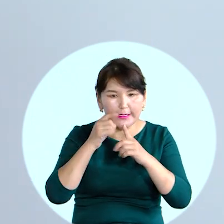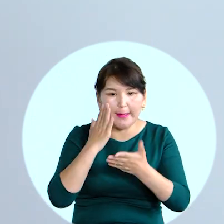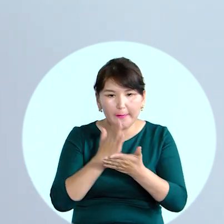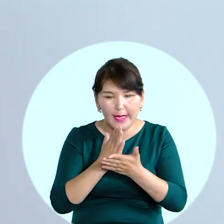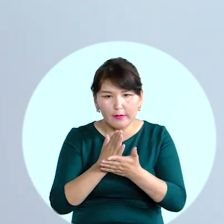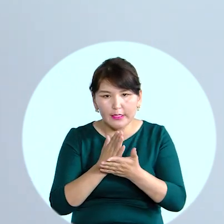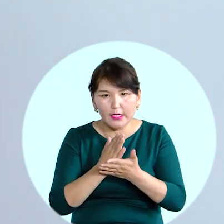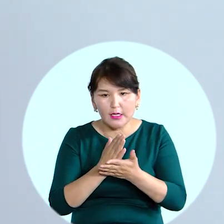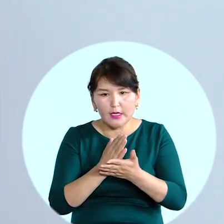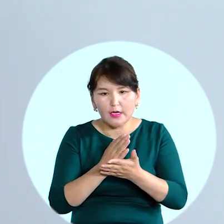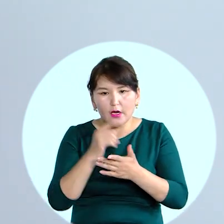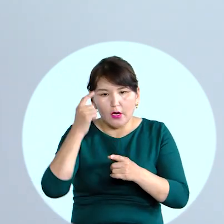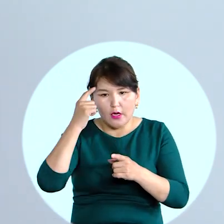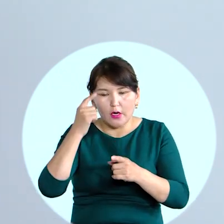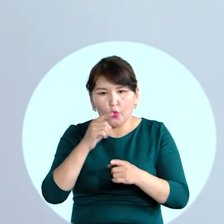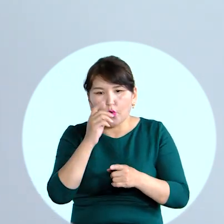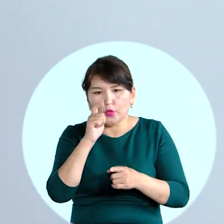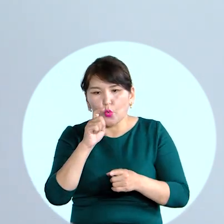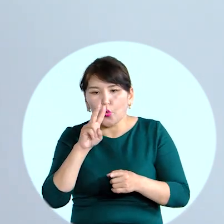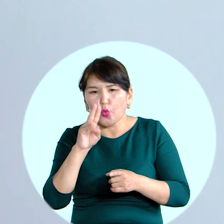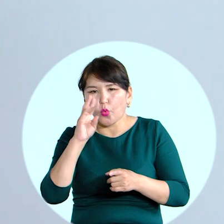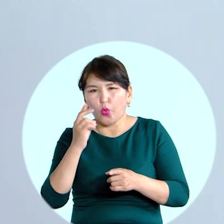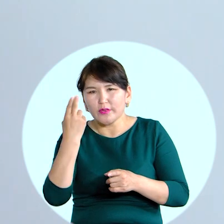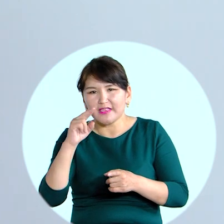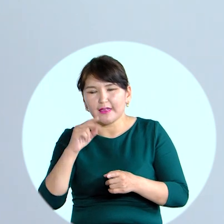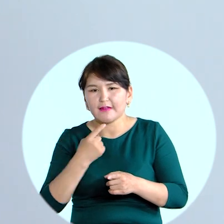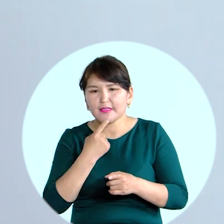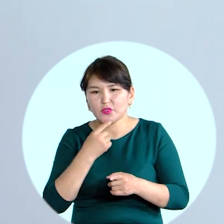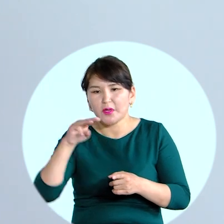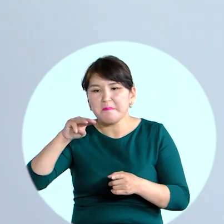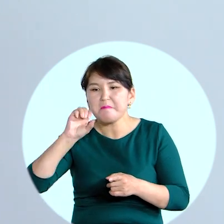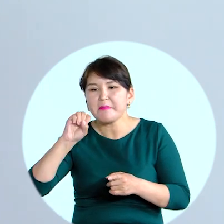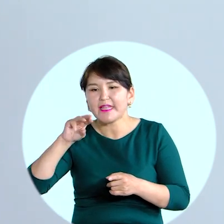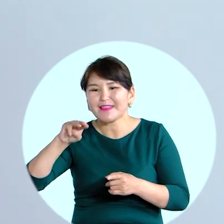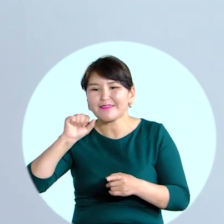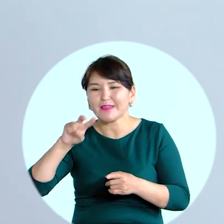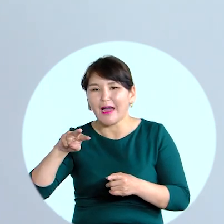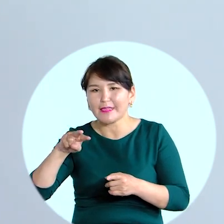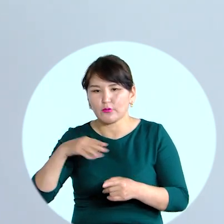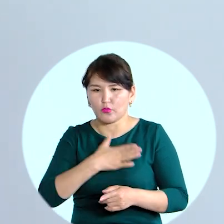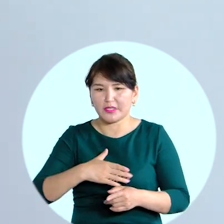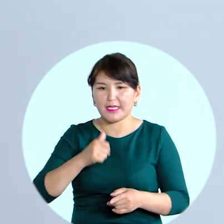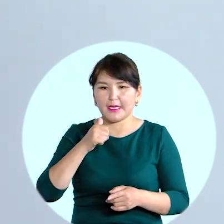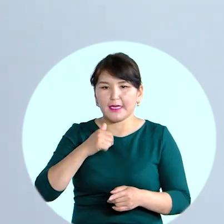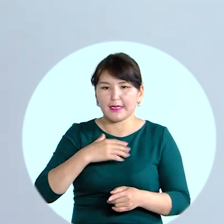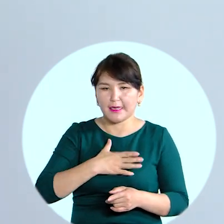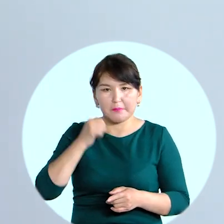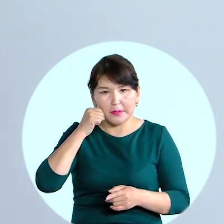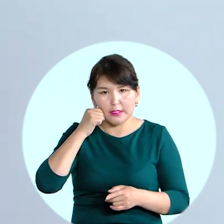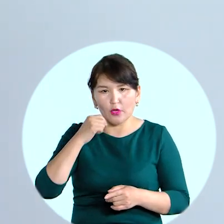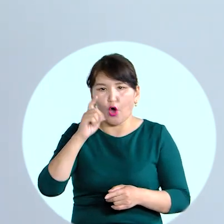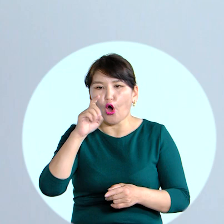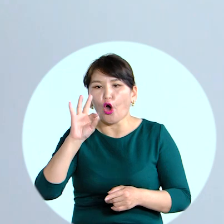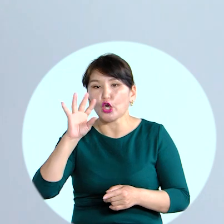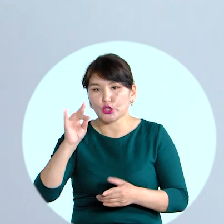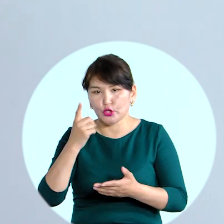тохиолдолд савны бүтцэнд орж байгаа хүнд металлууд нь ус руу шингэж хүний эрүүл мэндэд хортой байх нөхцөлийг